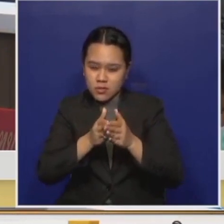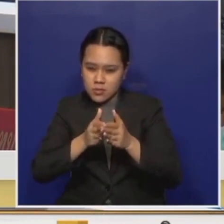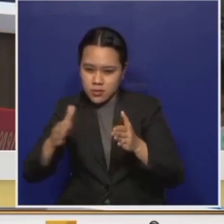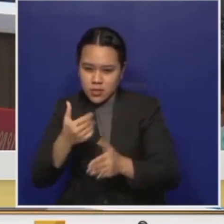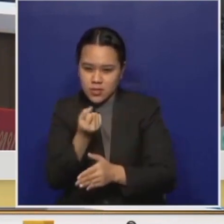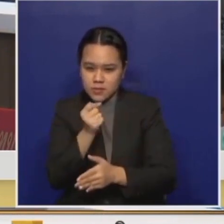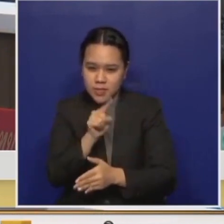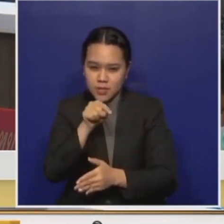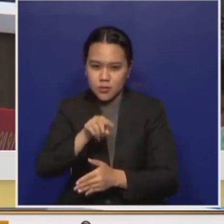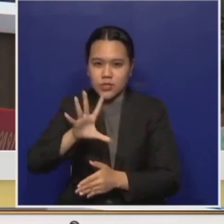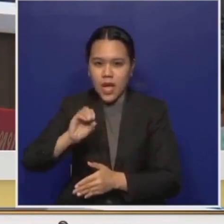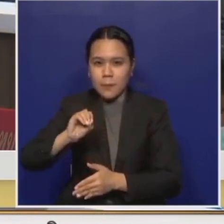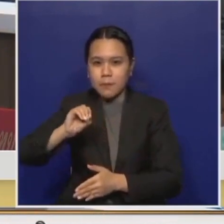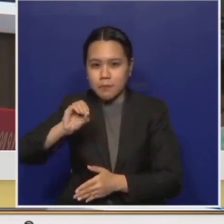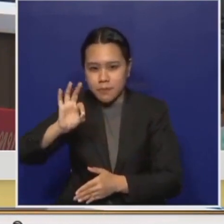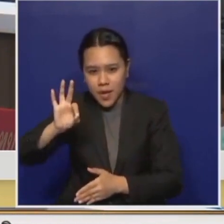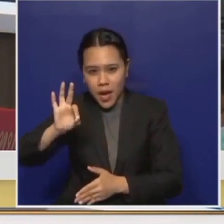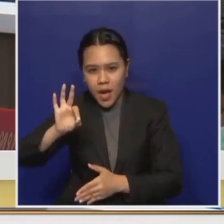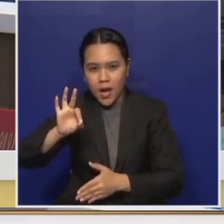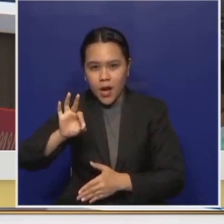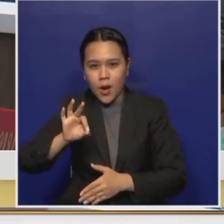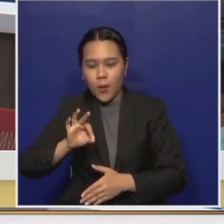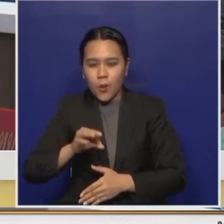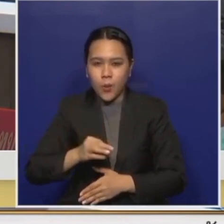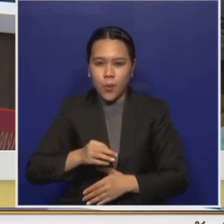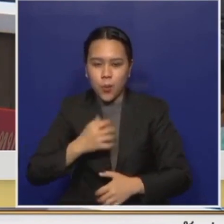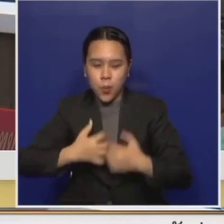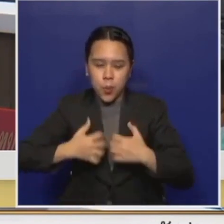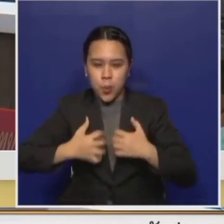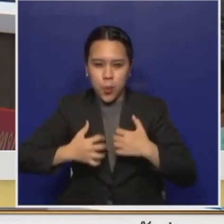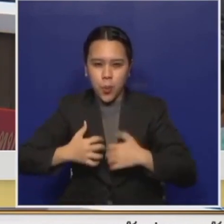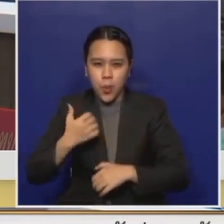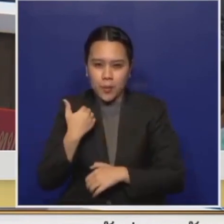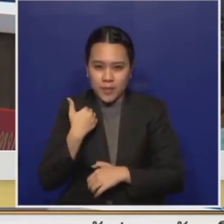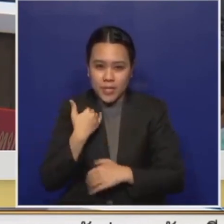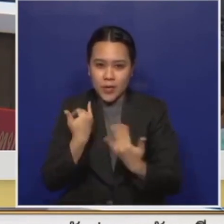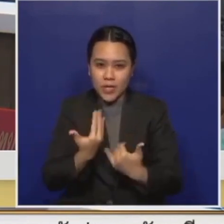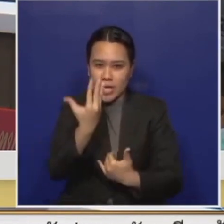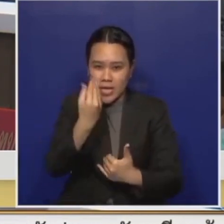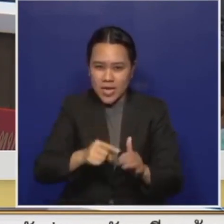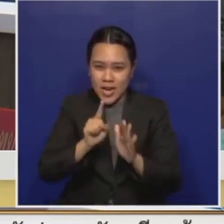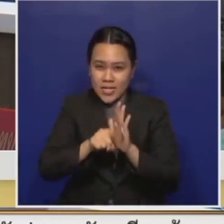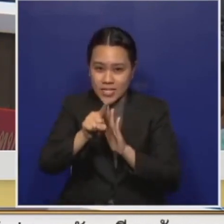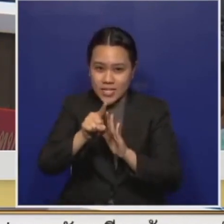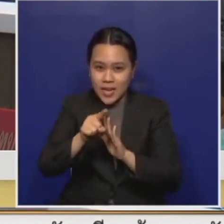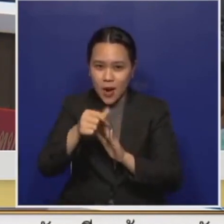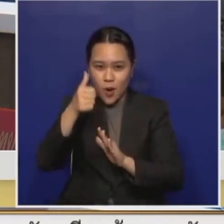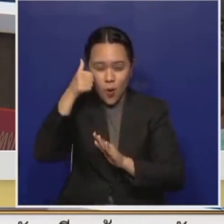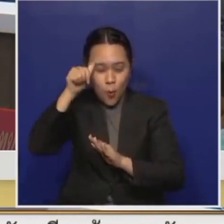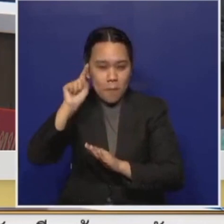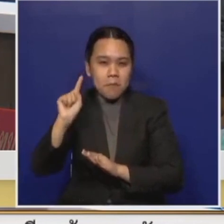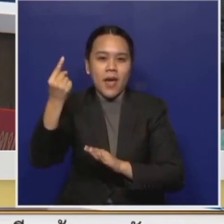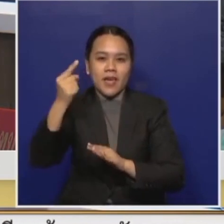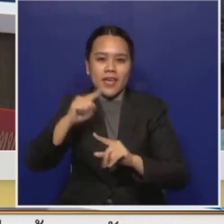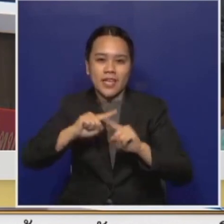ทีเคยมีมาแลวดับัดครับอกสนคนแนกมากเพรเหลืออีกหนงนาทีครับจะข้ามวันแล้วแต่